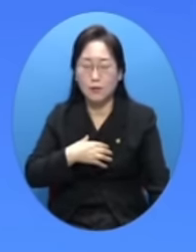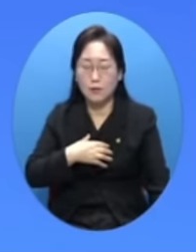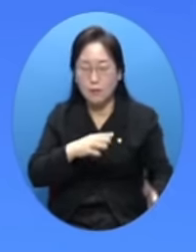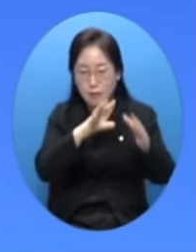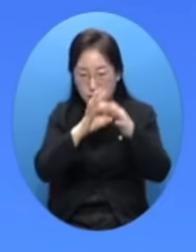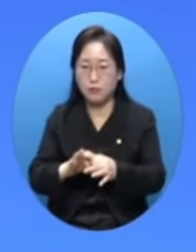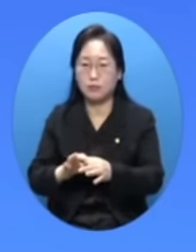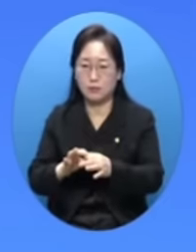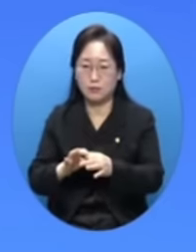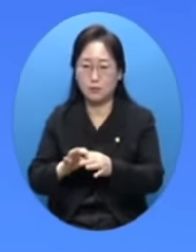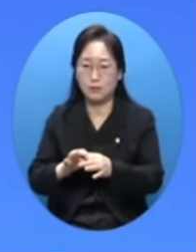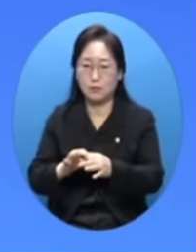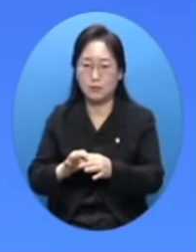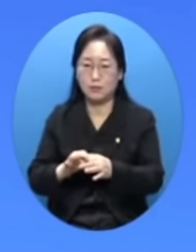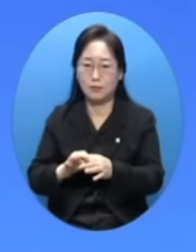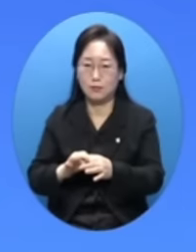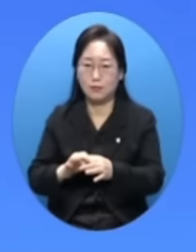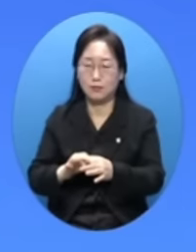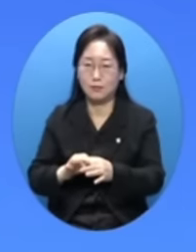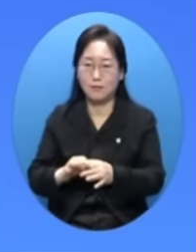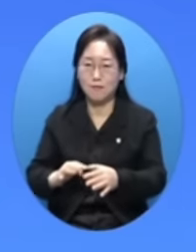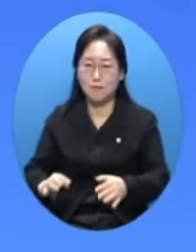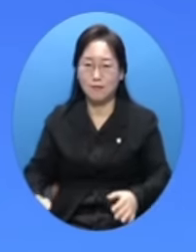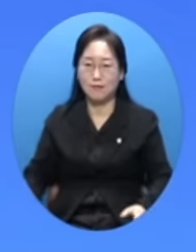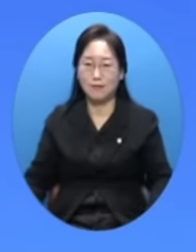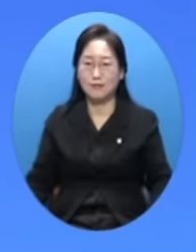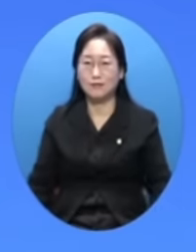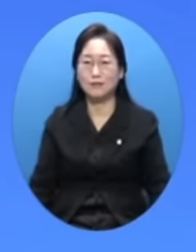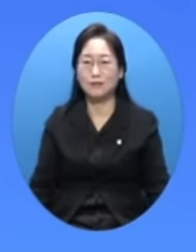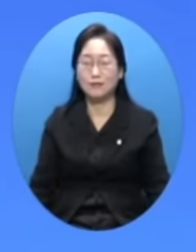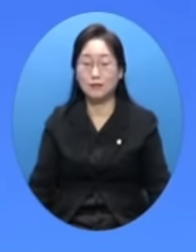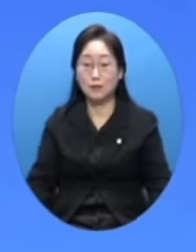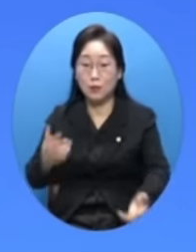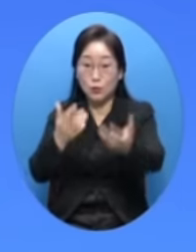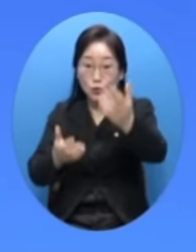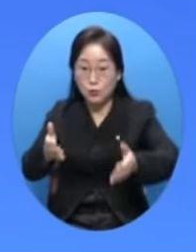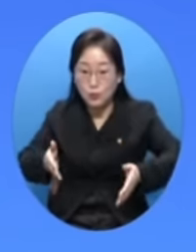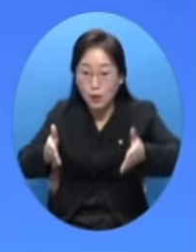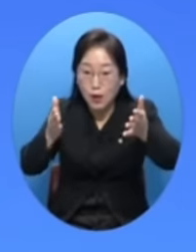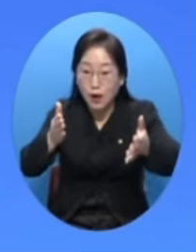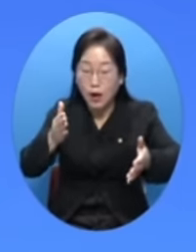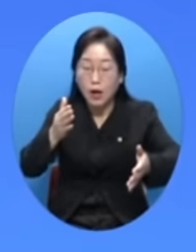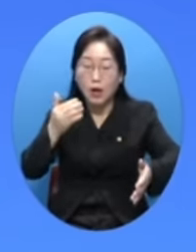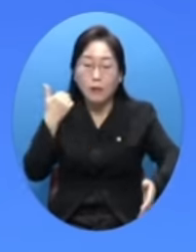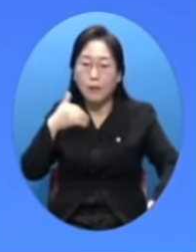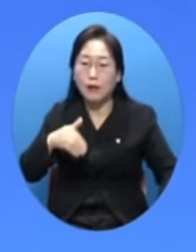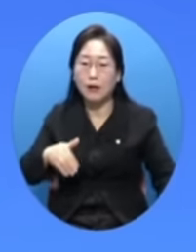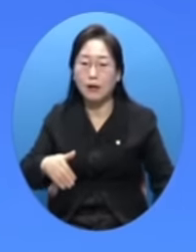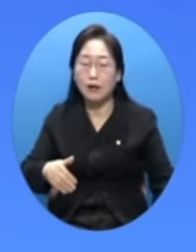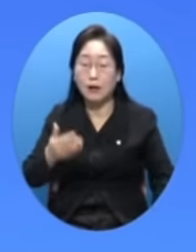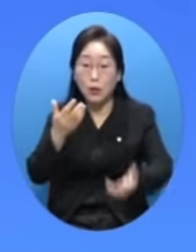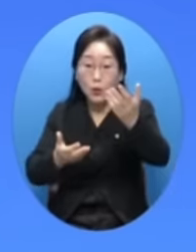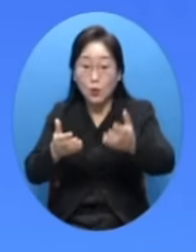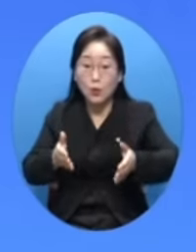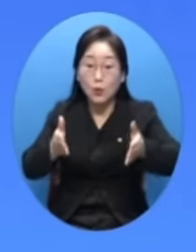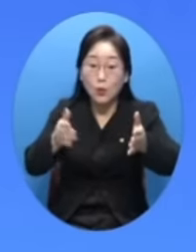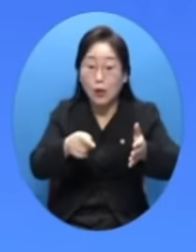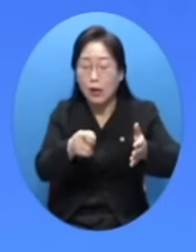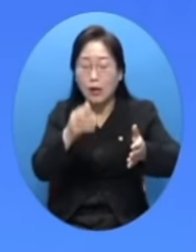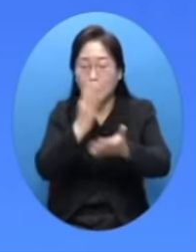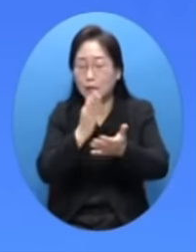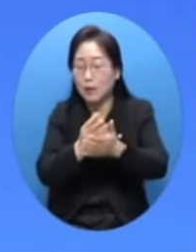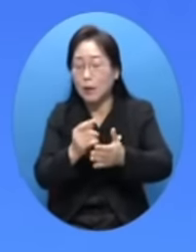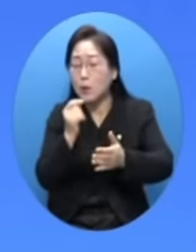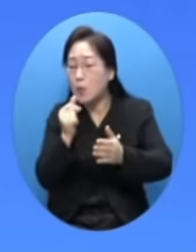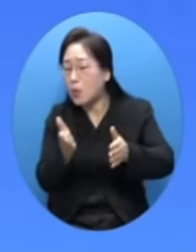않았다고 합니다 그래서 고속도를 타지 못해요 고속도를 두고도 멍 빙